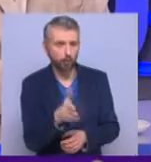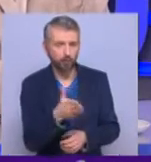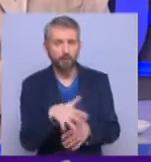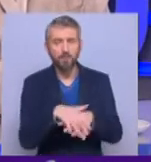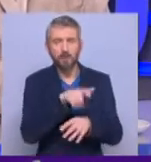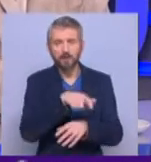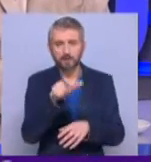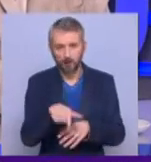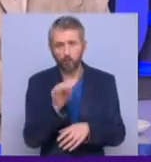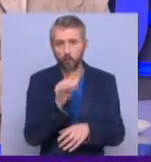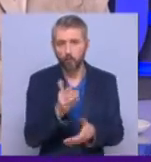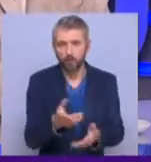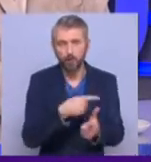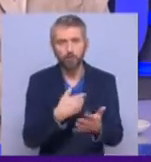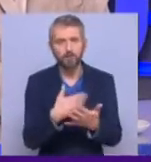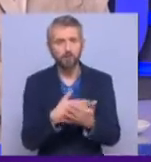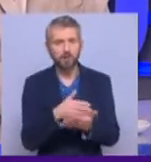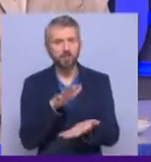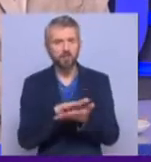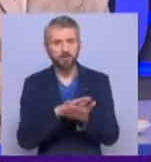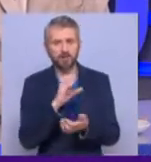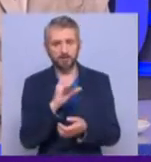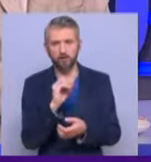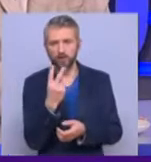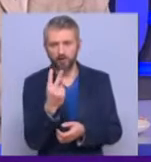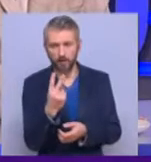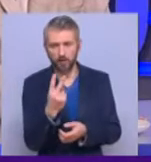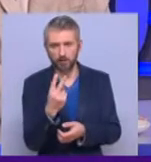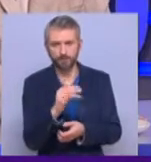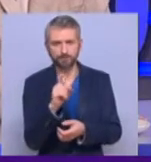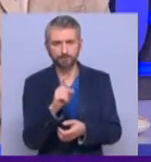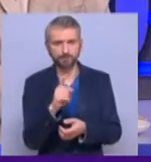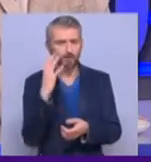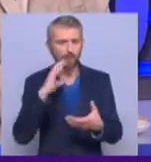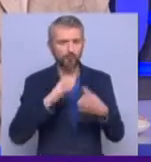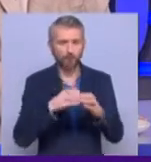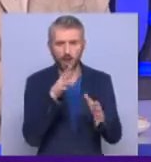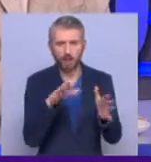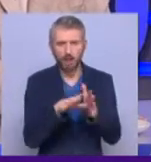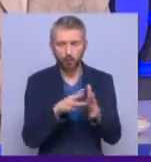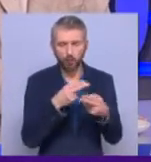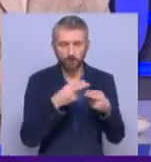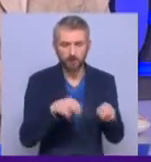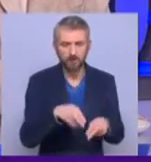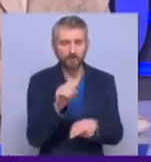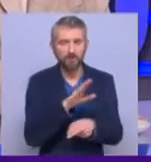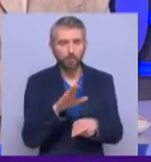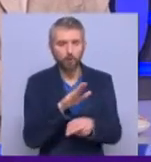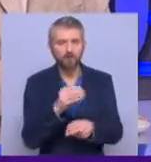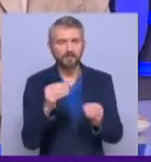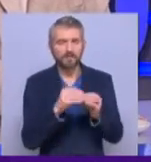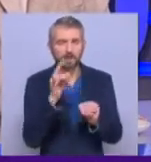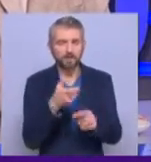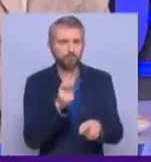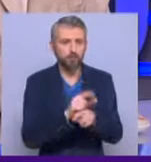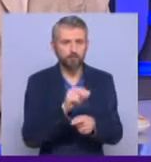населення рухають. Або, наприклад, там викиди СО2. З тих же самих, наприклад, вугільних електростанцій. Угу. В Європі вони навіть не в рази, в десятки разів більше,